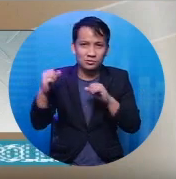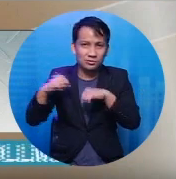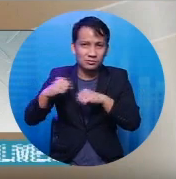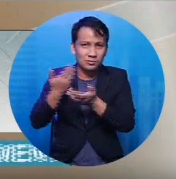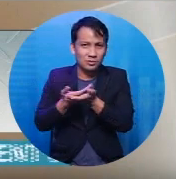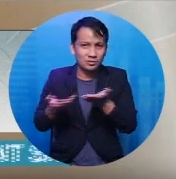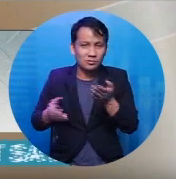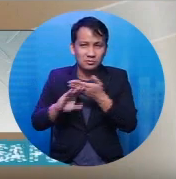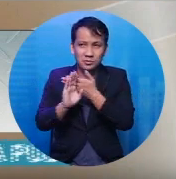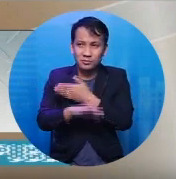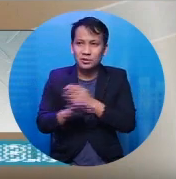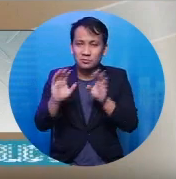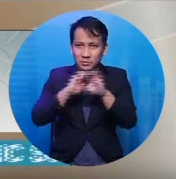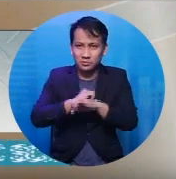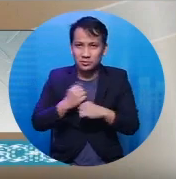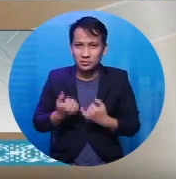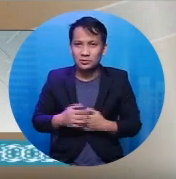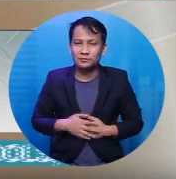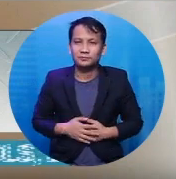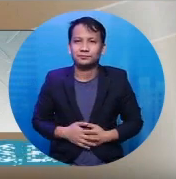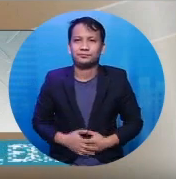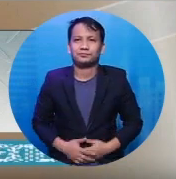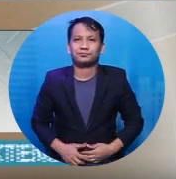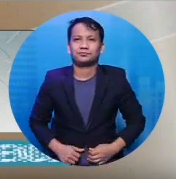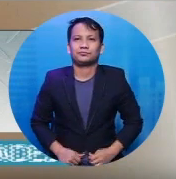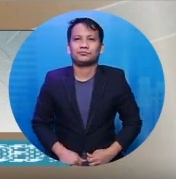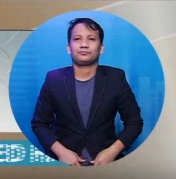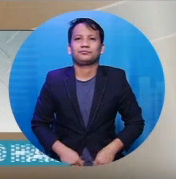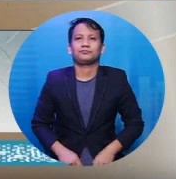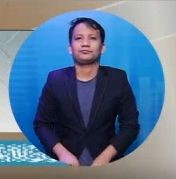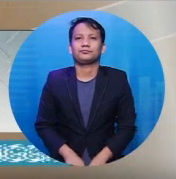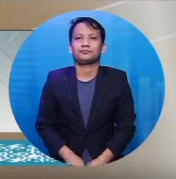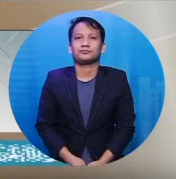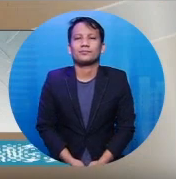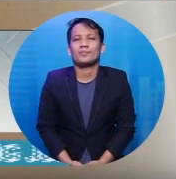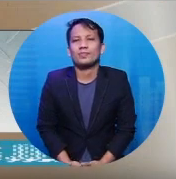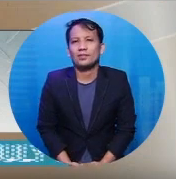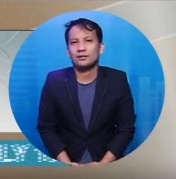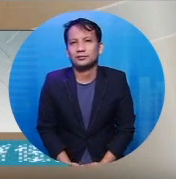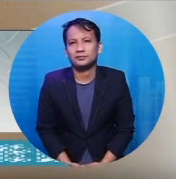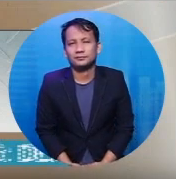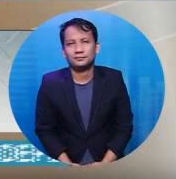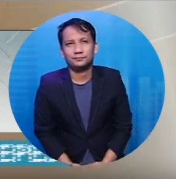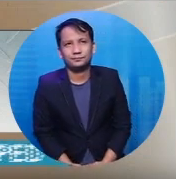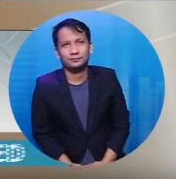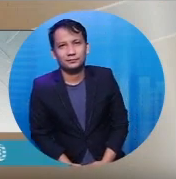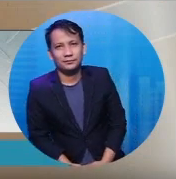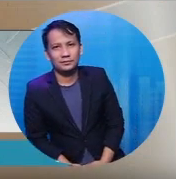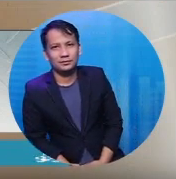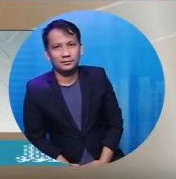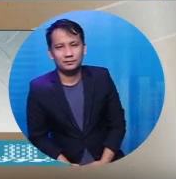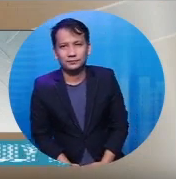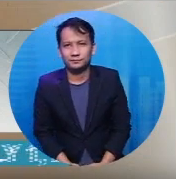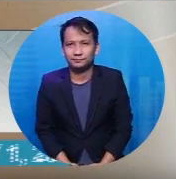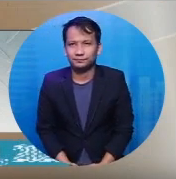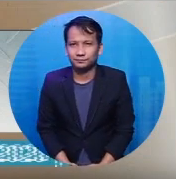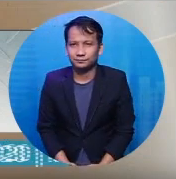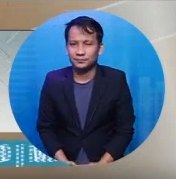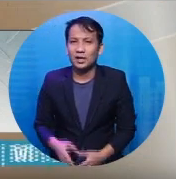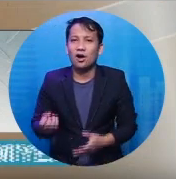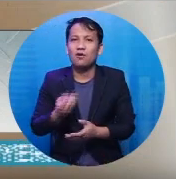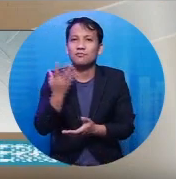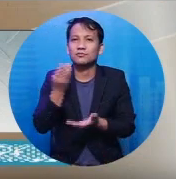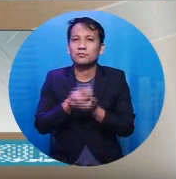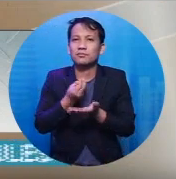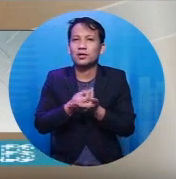bagay nila pabalik para maibalik na. Wala na, lahat na. Kasi mo ito mga binigay na namin eh. Meron pa ata mga pera? Yung pera lang, sir. Magkano yung po yung